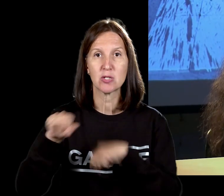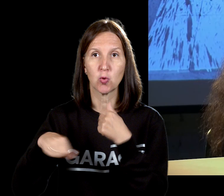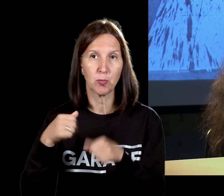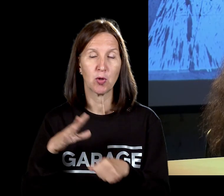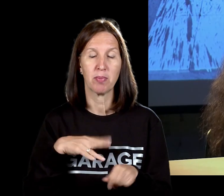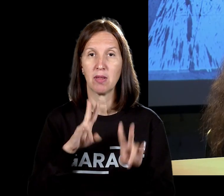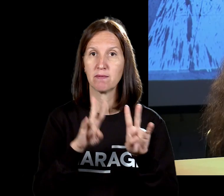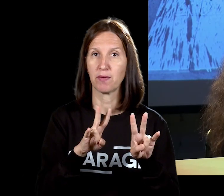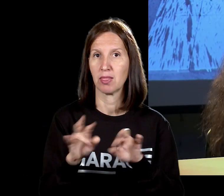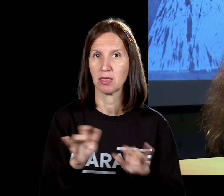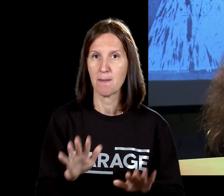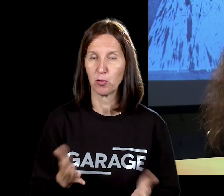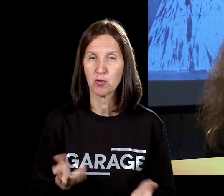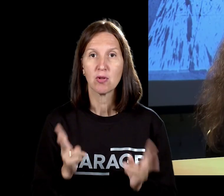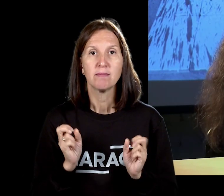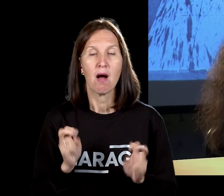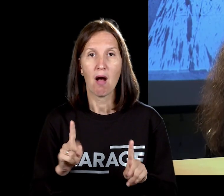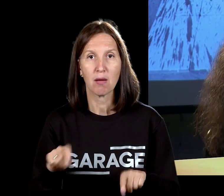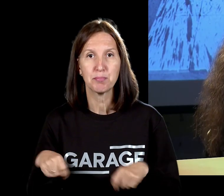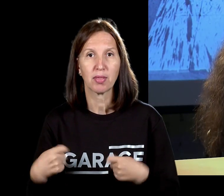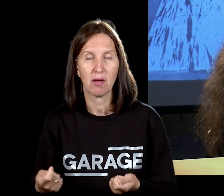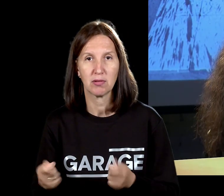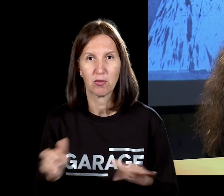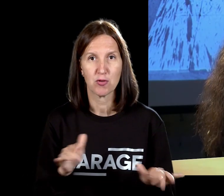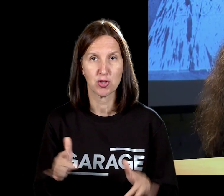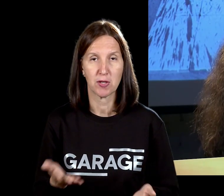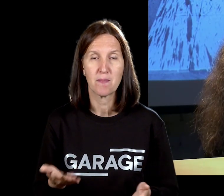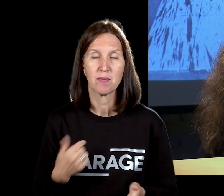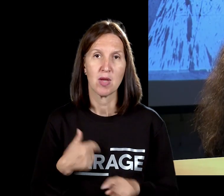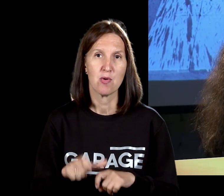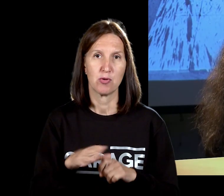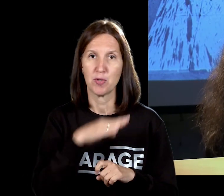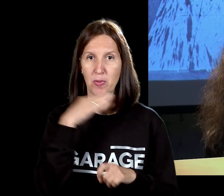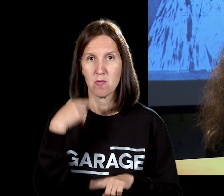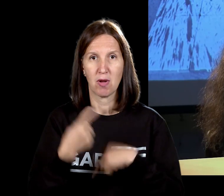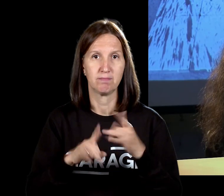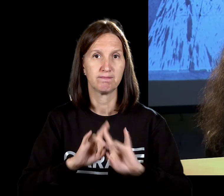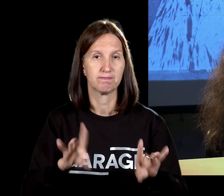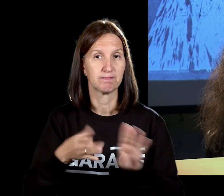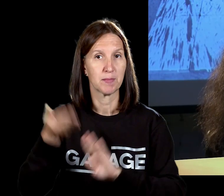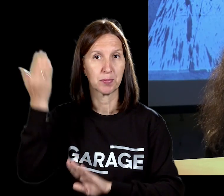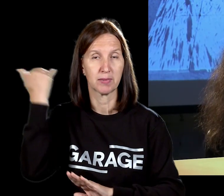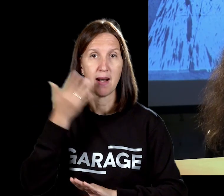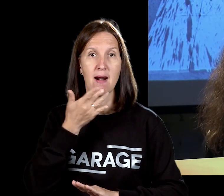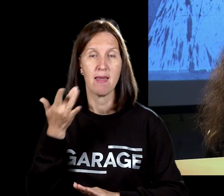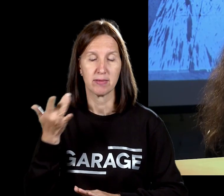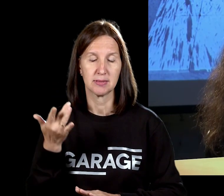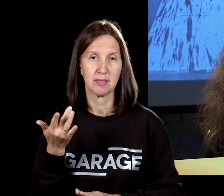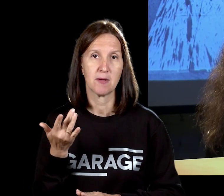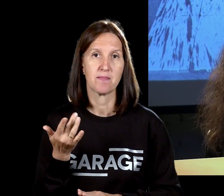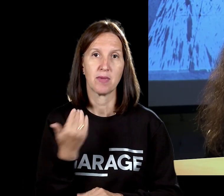можно ли их привести в движение, как передать движение. Мы достаточно много об этом говорили на предыдущих двух лекциях, которые были